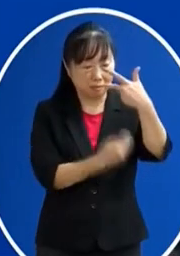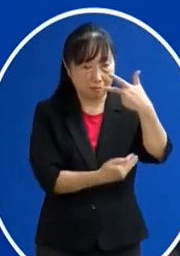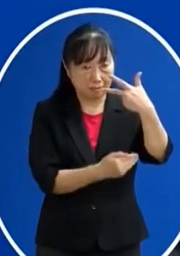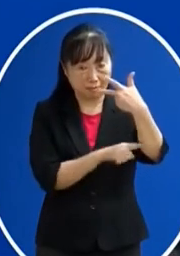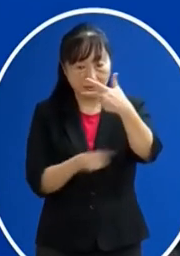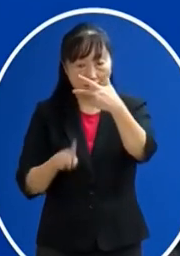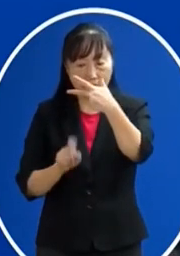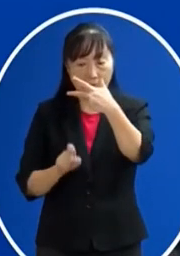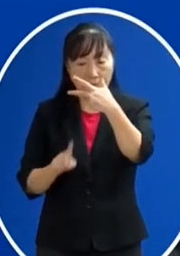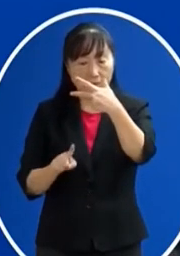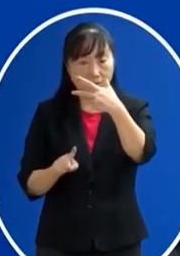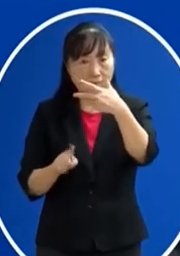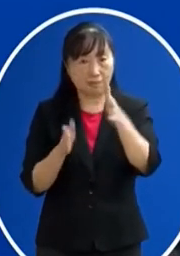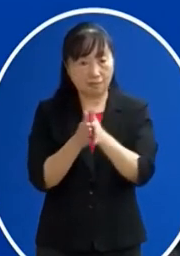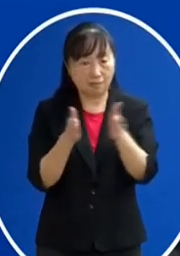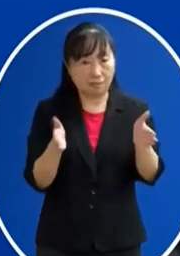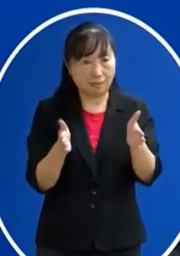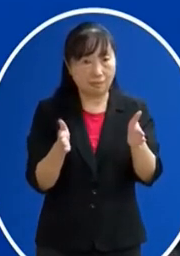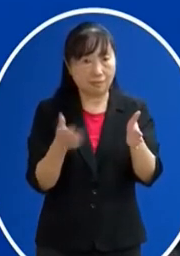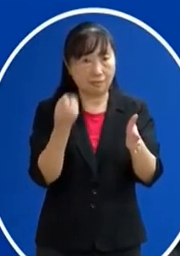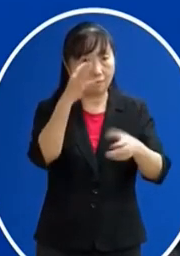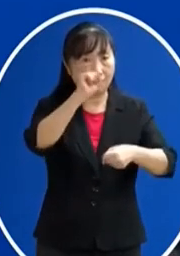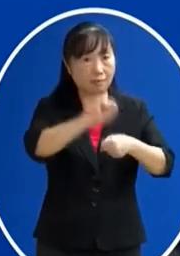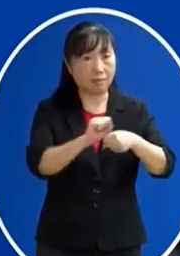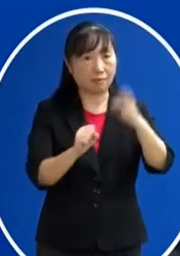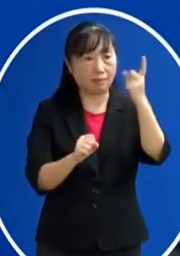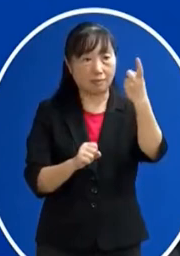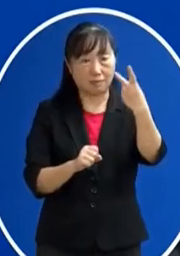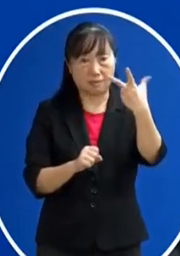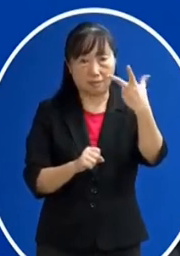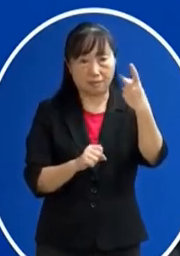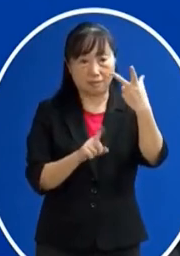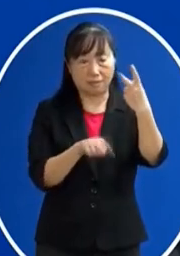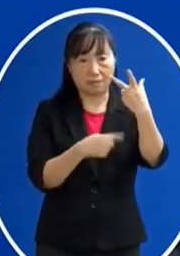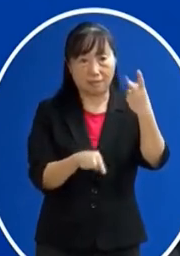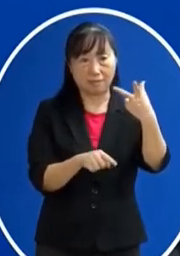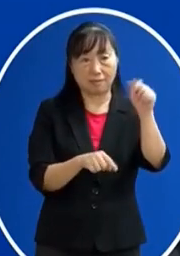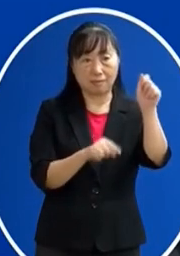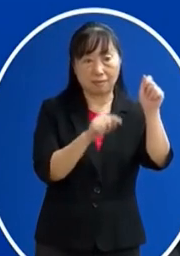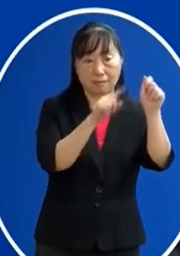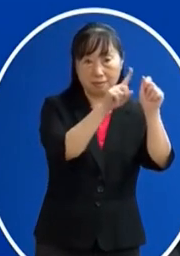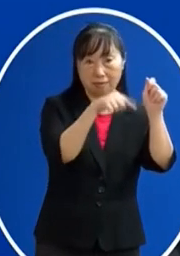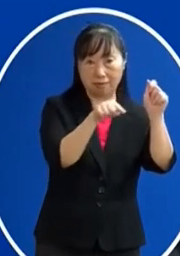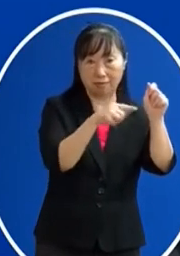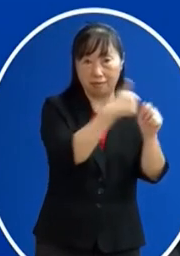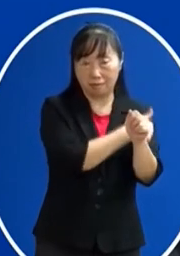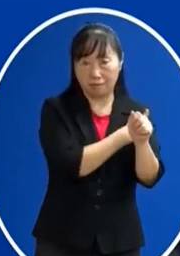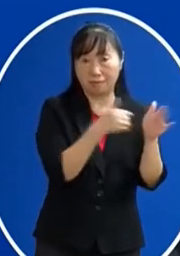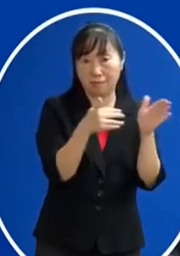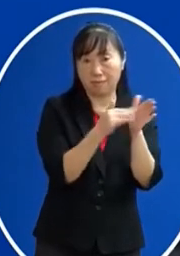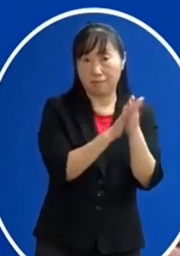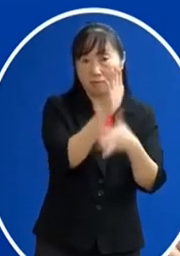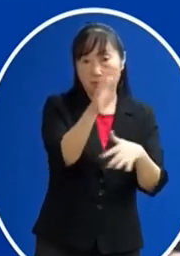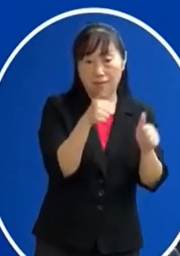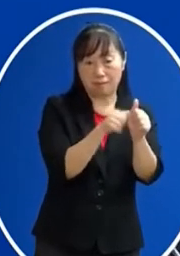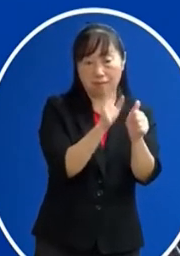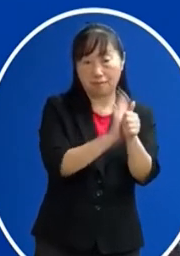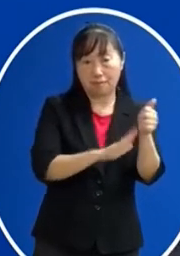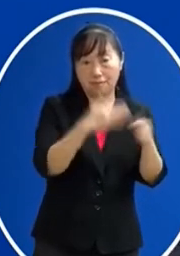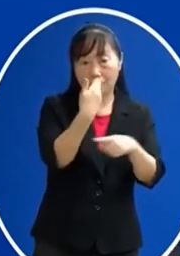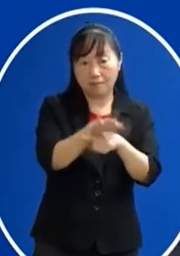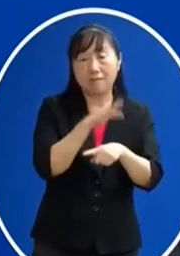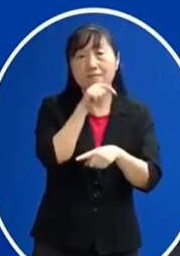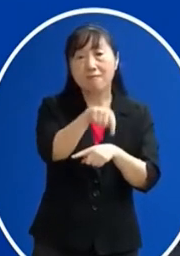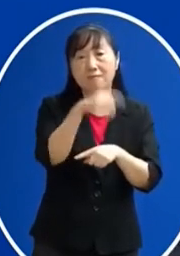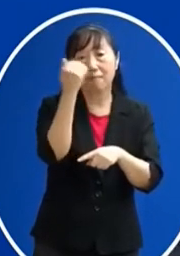到7月11号新增的17例。A 类的疫苗接种后的发生死亡